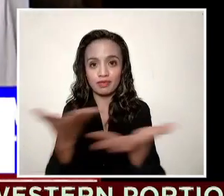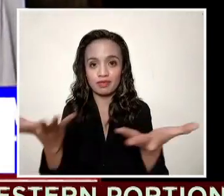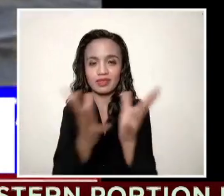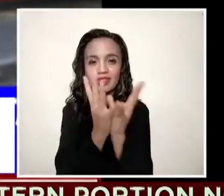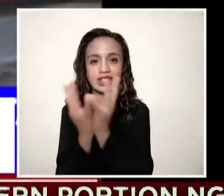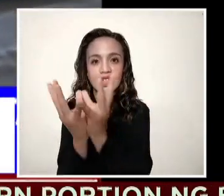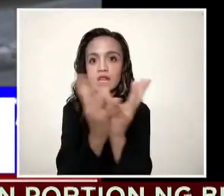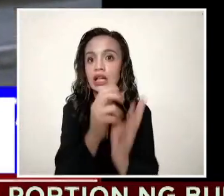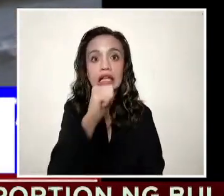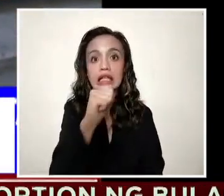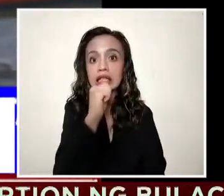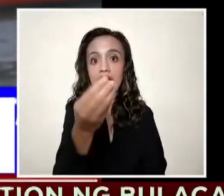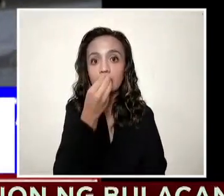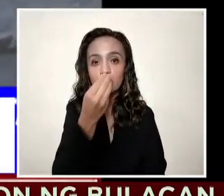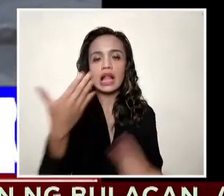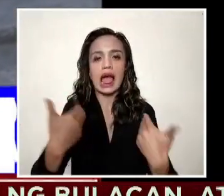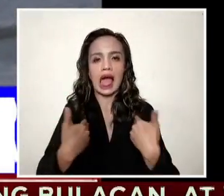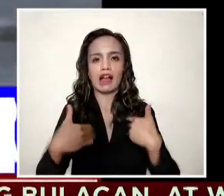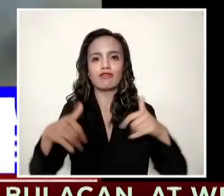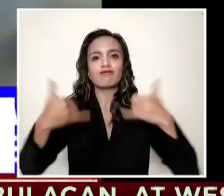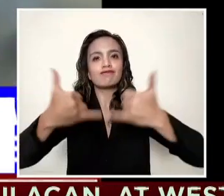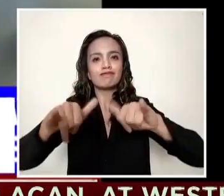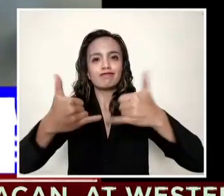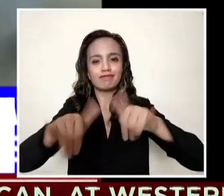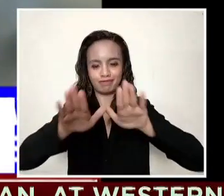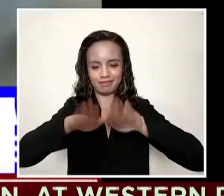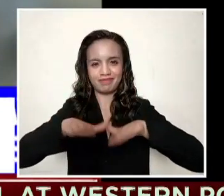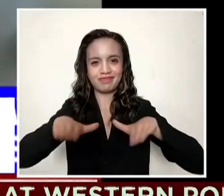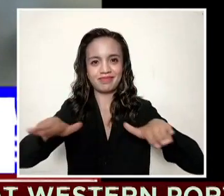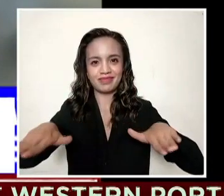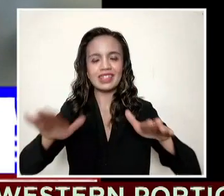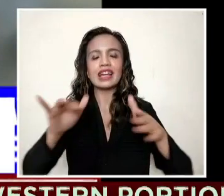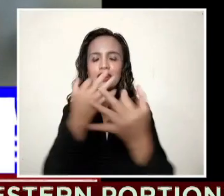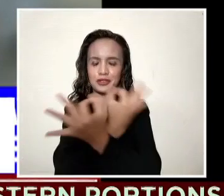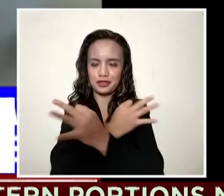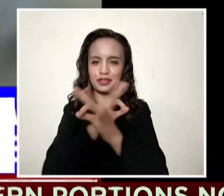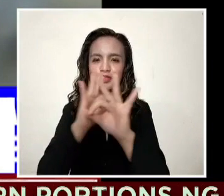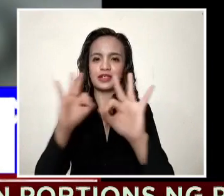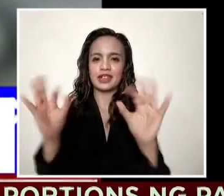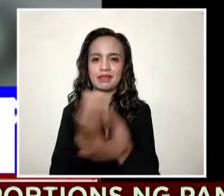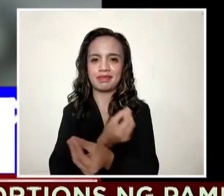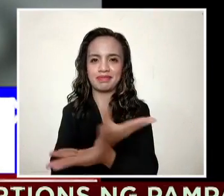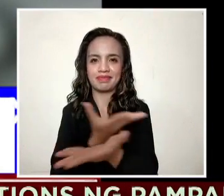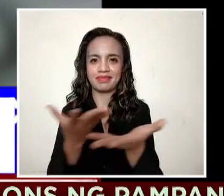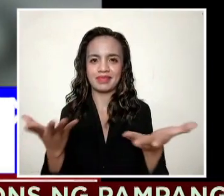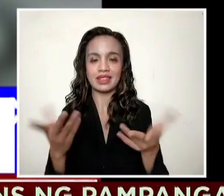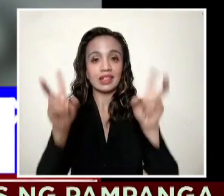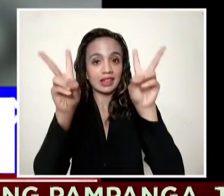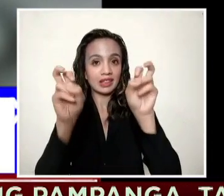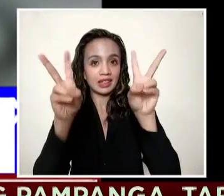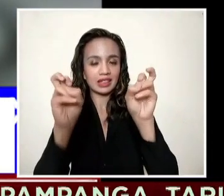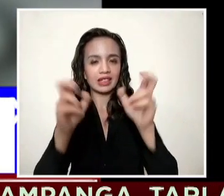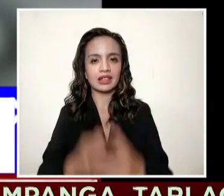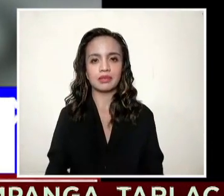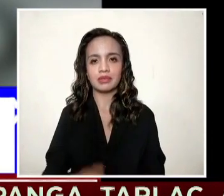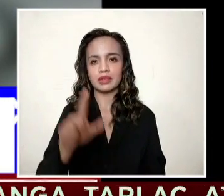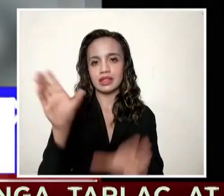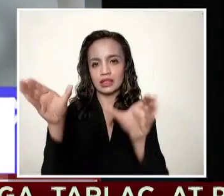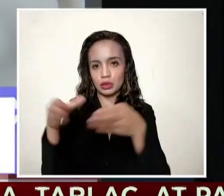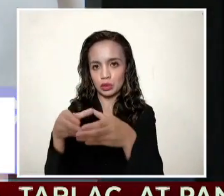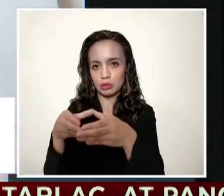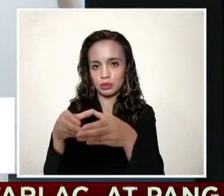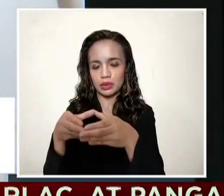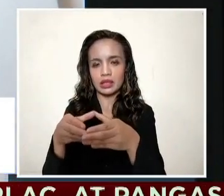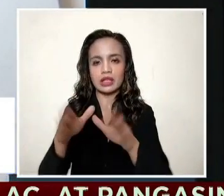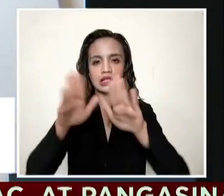pagkain lamang may kasama mga laruan ng bata ang libreng ipinamigay ng grupong Task Force Children of the Storm. They